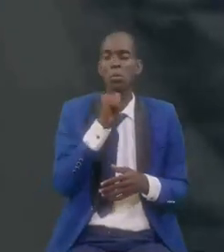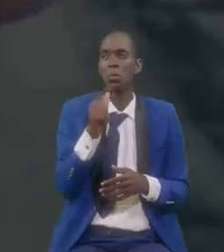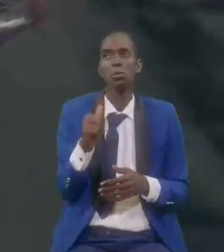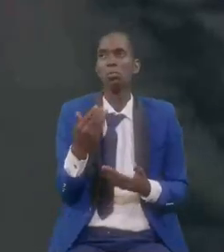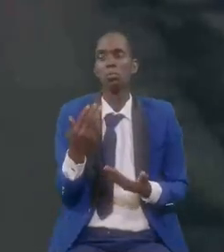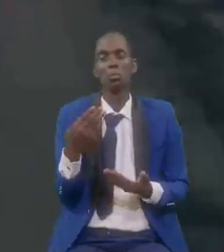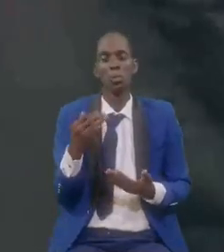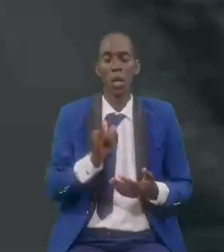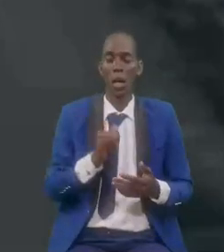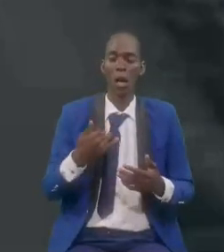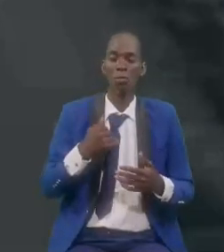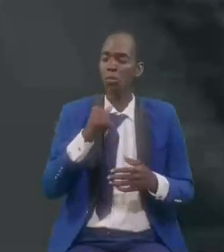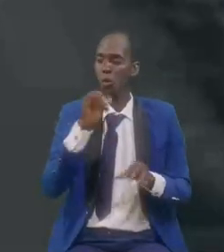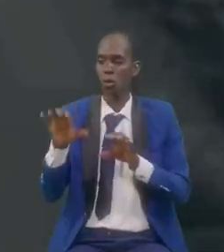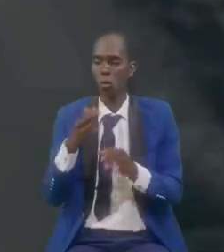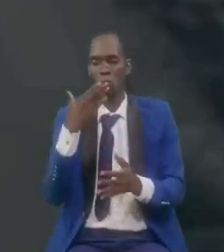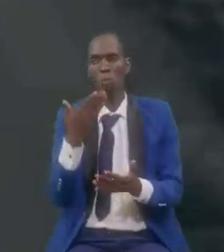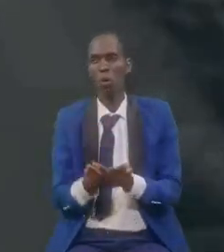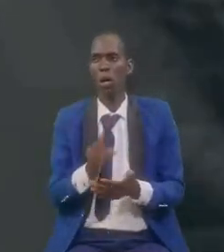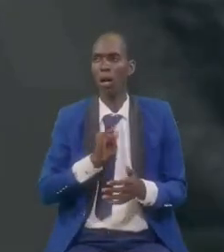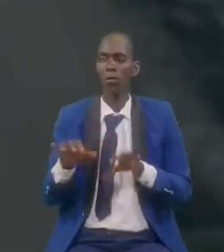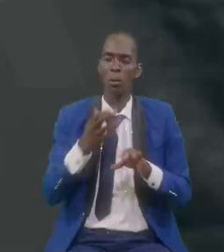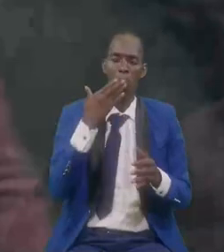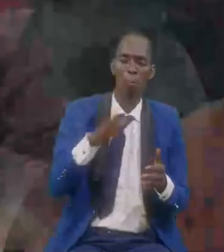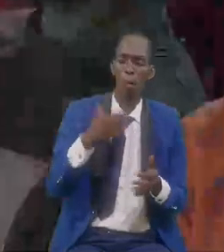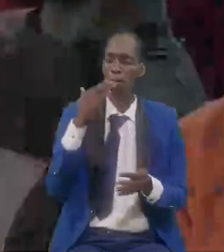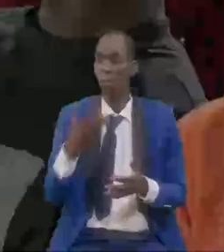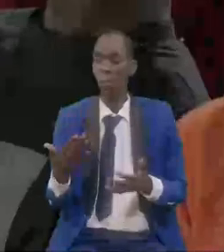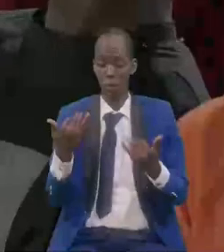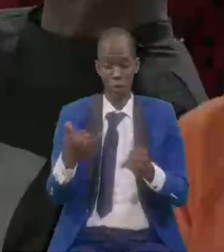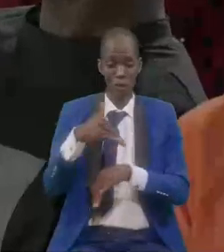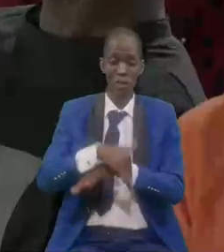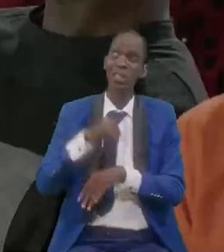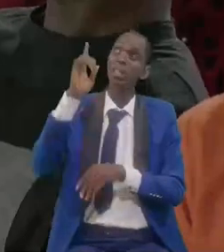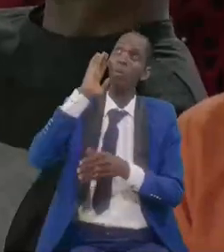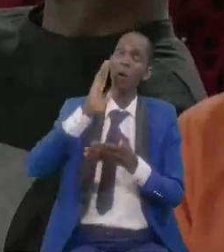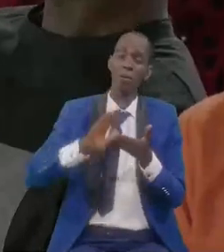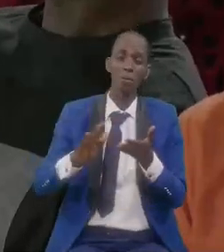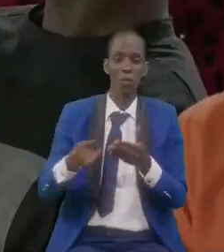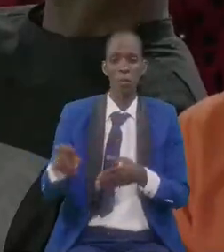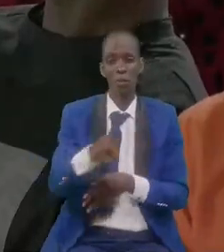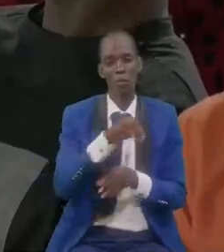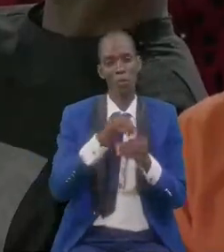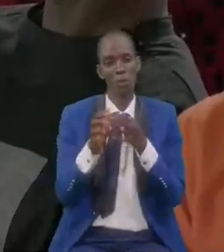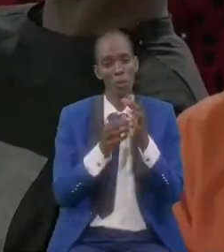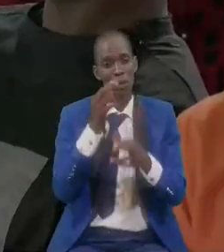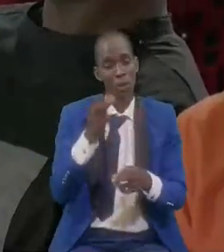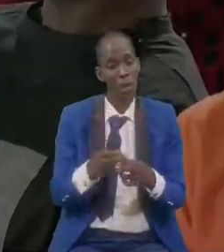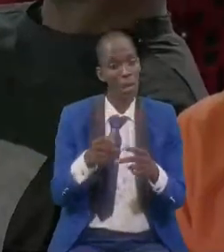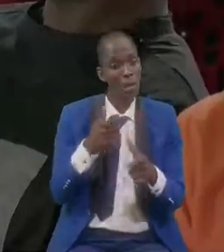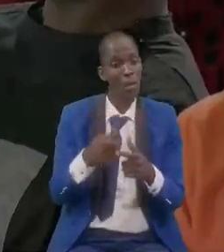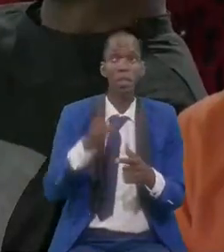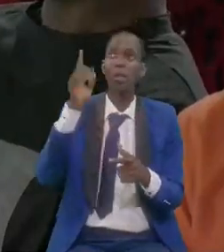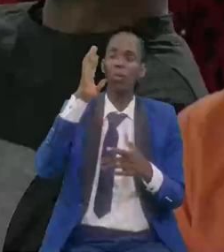je n'ai pas bien fait, j'ai fait ci, j'ai fait ça, ce soir il va te pardonner. Et il va